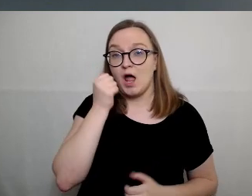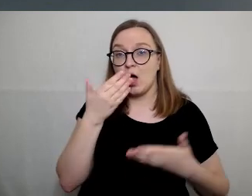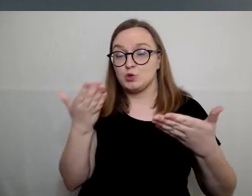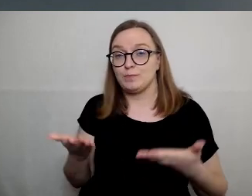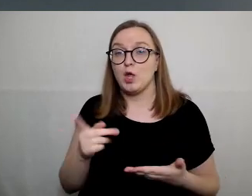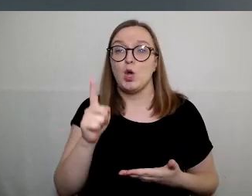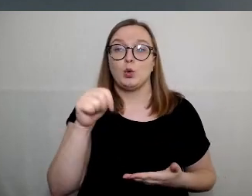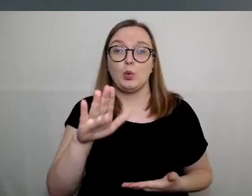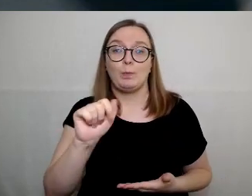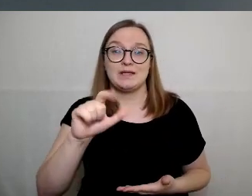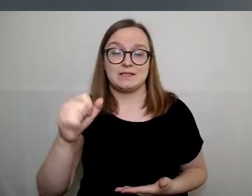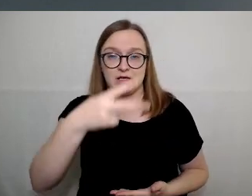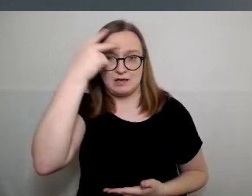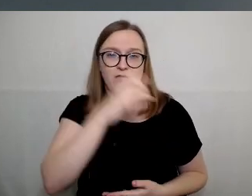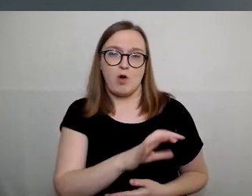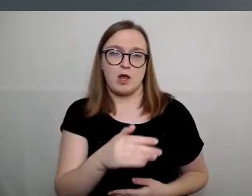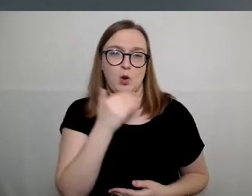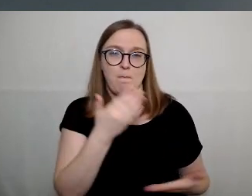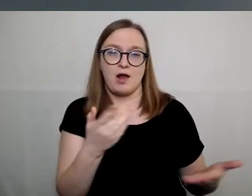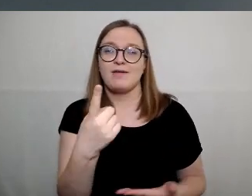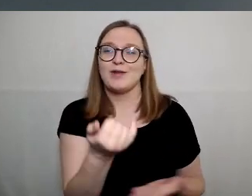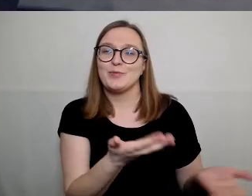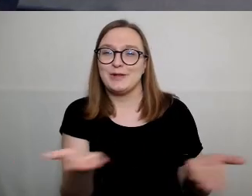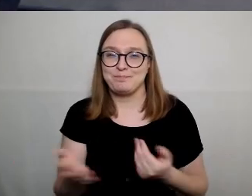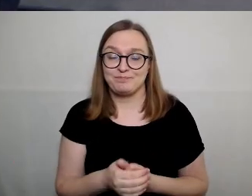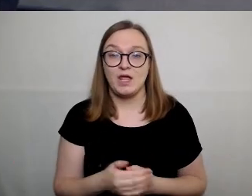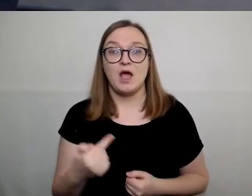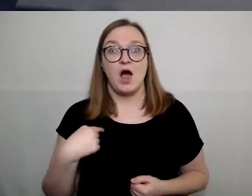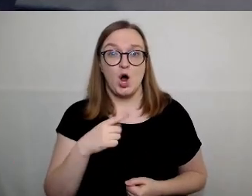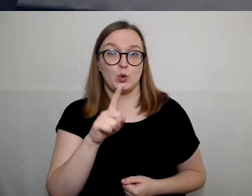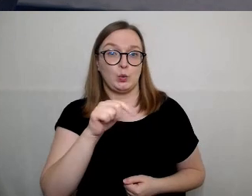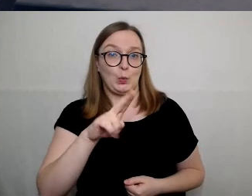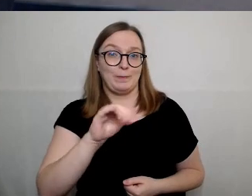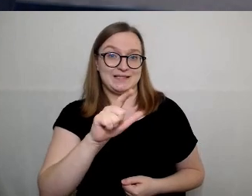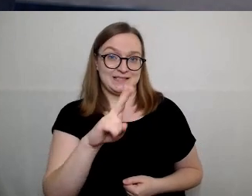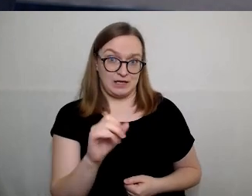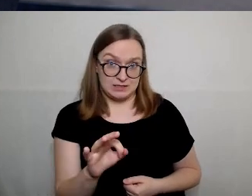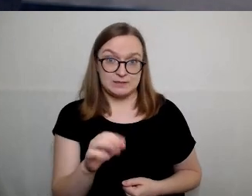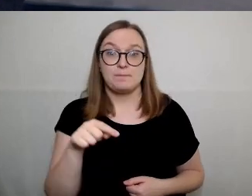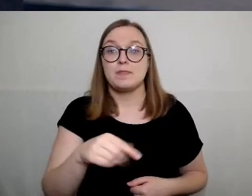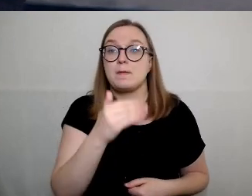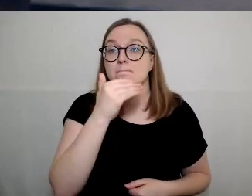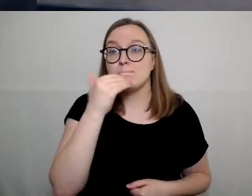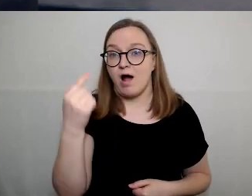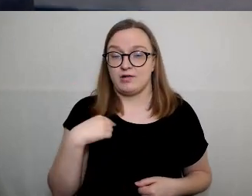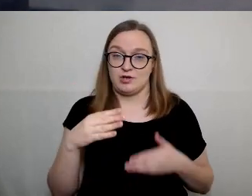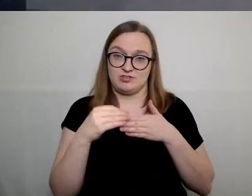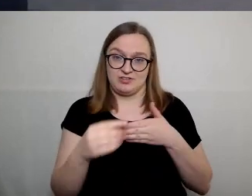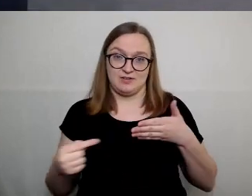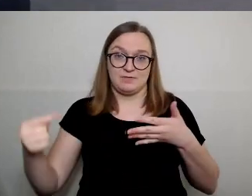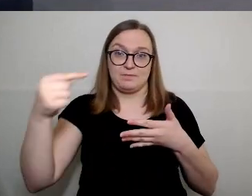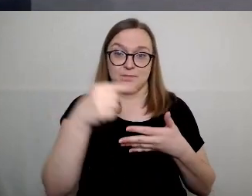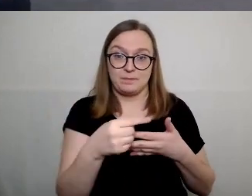partija ir lygiai minutė. Esu Gintaras Dubickas, šios partijos legionierius, nepriklauso šiai